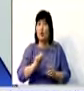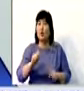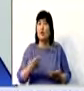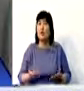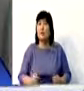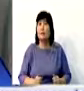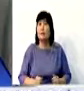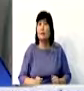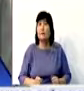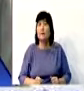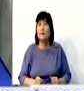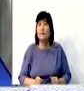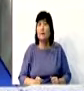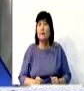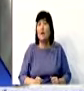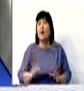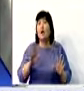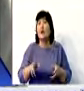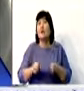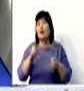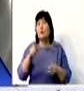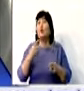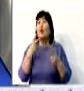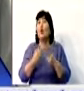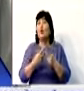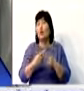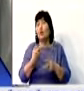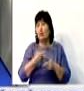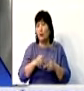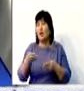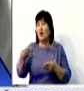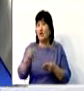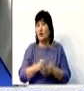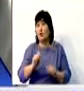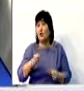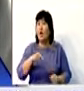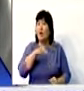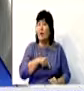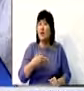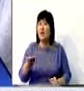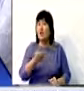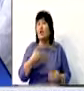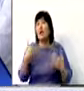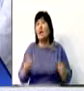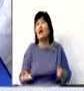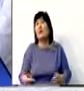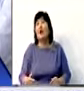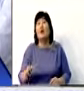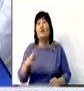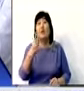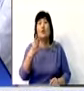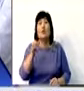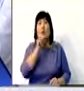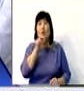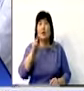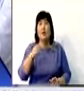торнау are no turbo вместо преступника в тюрьме пусть возместят ущерб моральные наши потери все четверки молодчиков